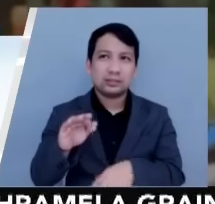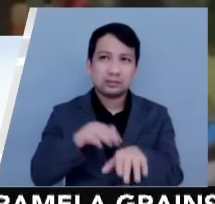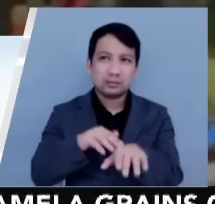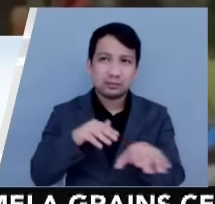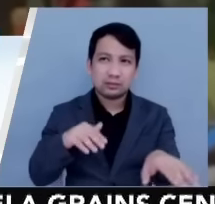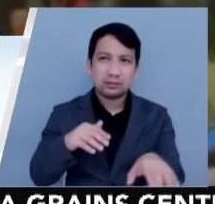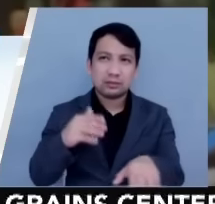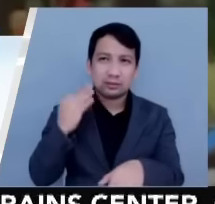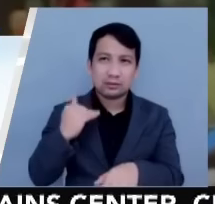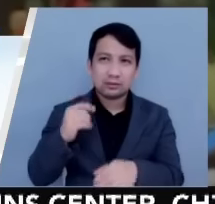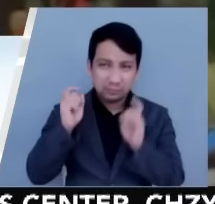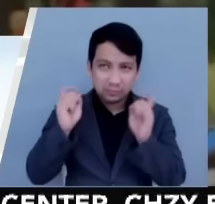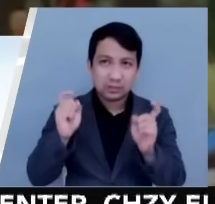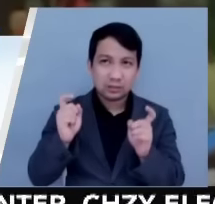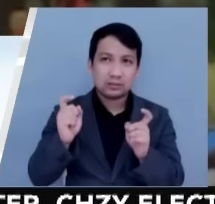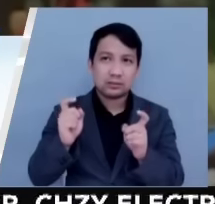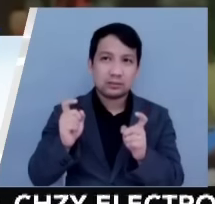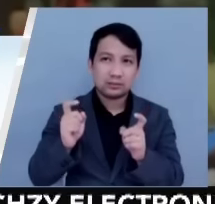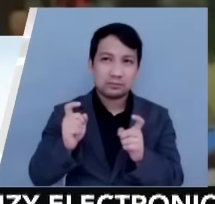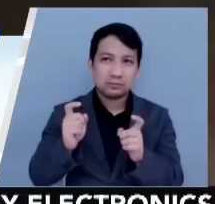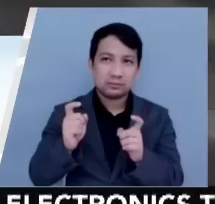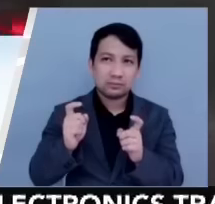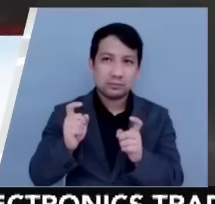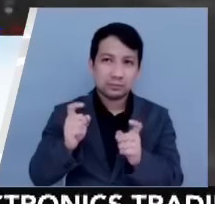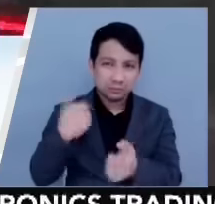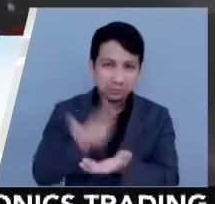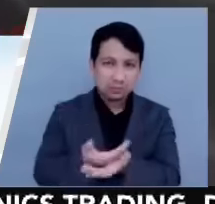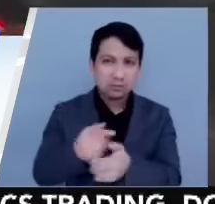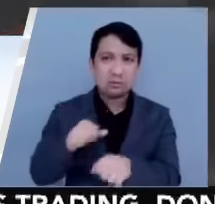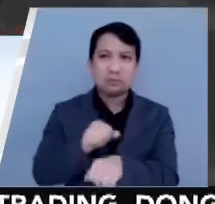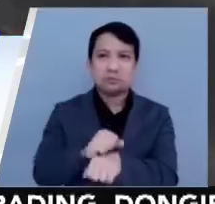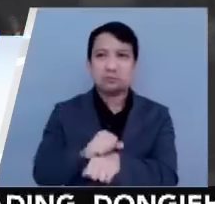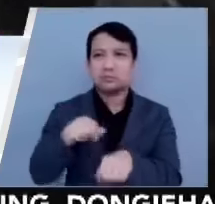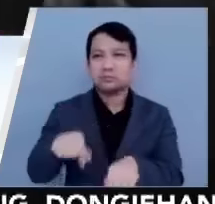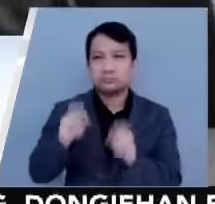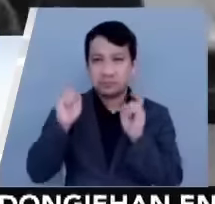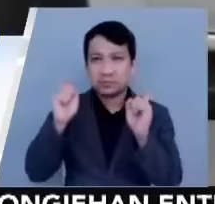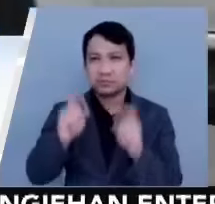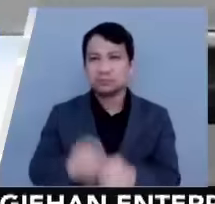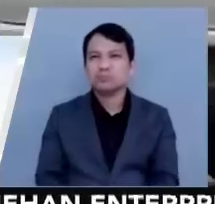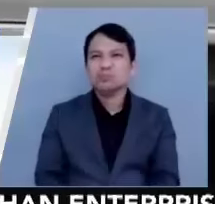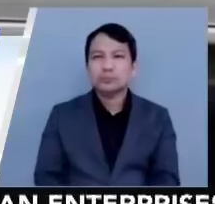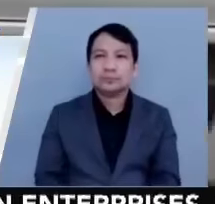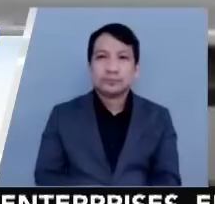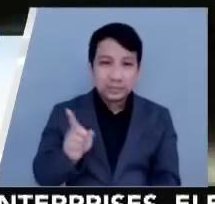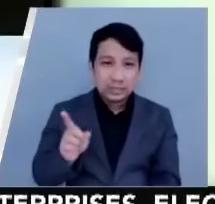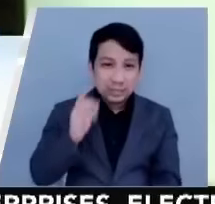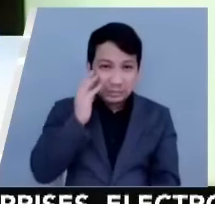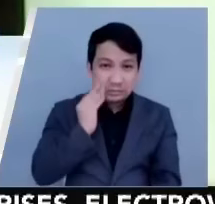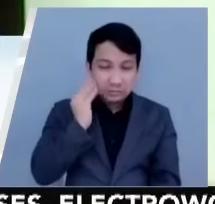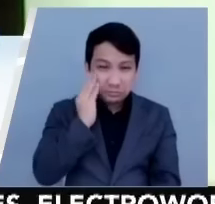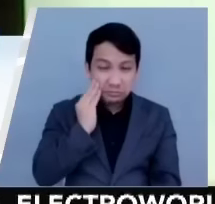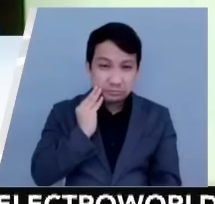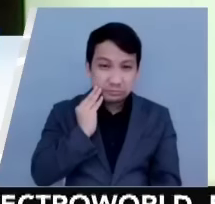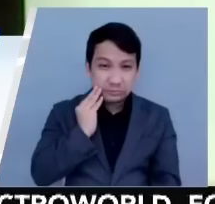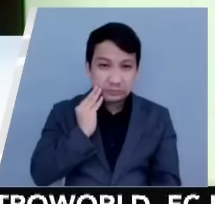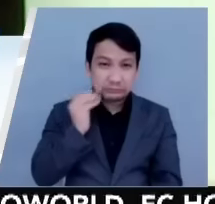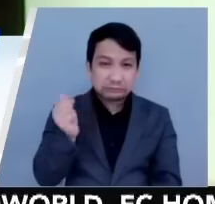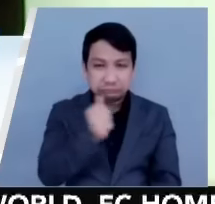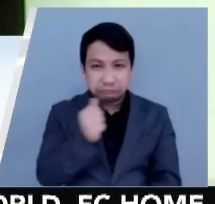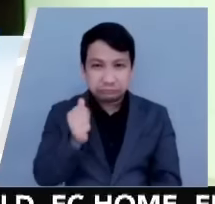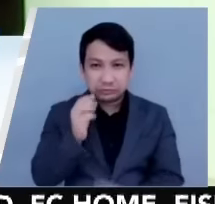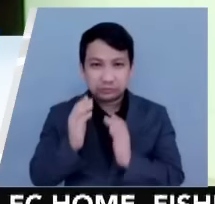lang yung oras ng dating namin sa trabaho. Ang ganitong kalbaryo ng mga commuters sa pang-araw-araw ang tinalakay sa